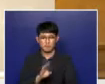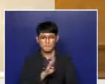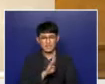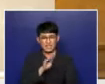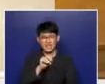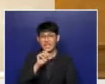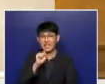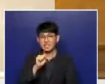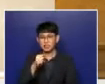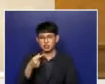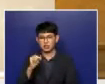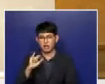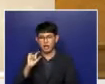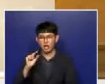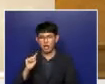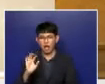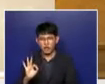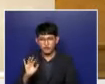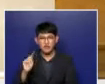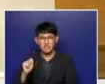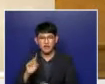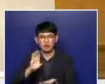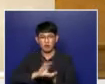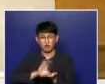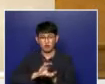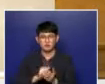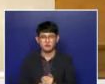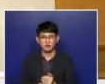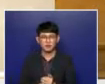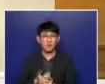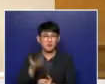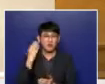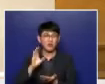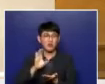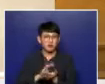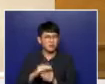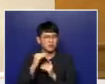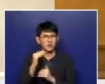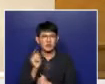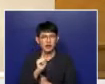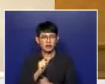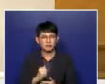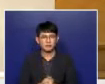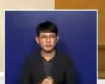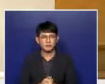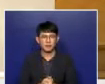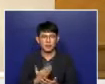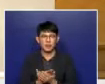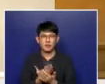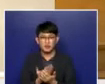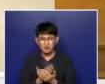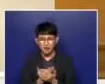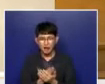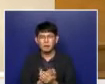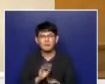พนะครับจริงๆผมฟังท่านอนุพงษ์เผ่าจินดาชี้แจงมานะครับแล้วก็ให้ใช้เวลาเต็มที่นะ